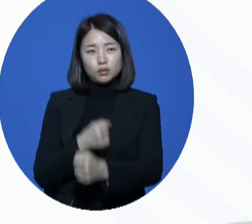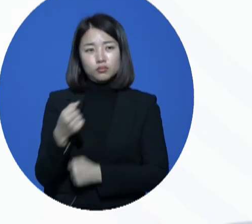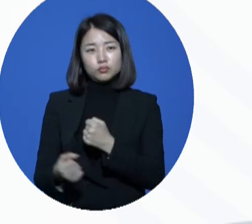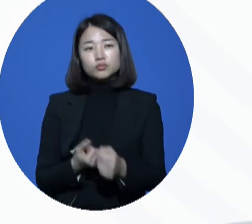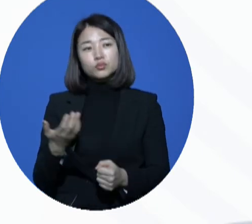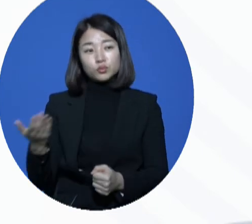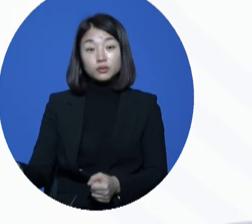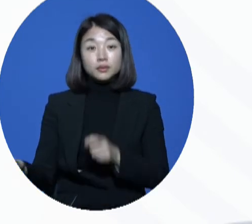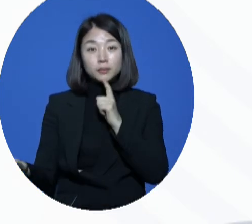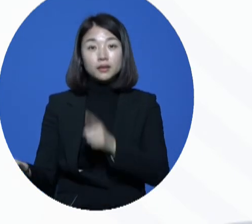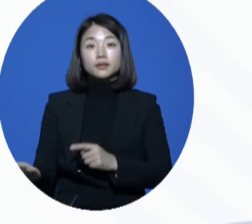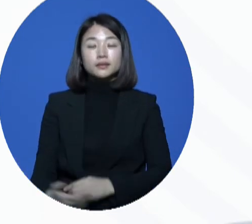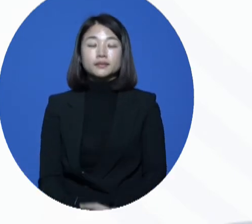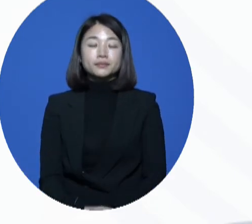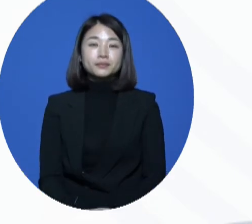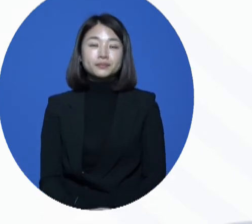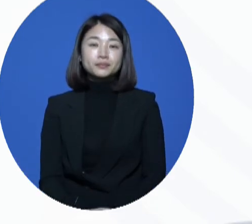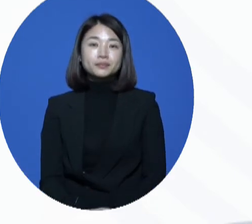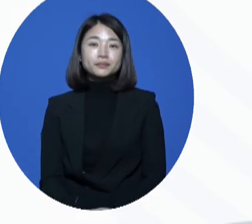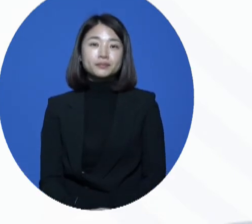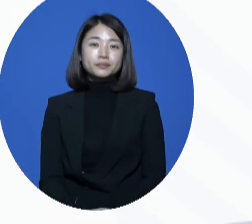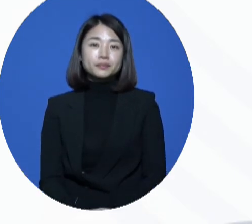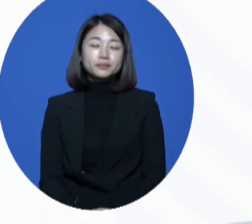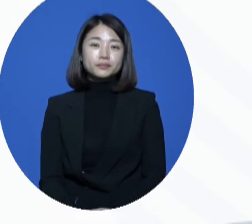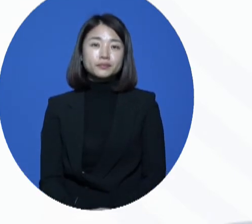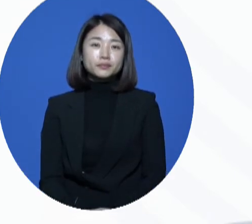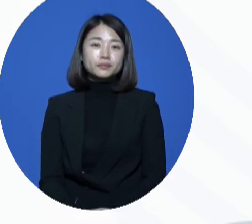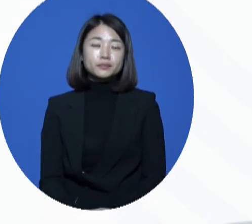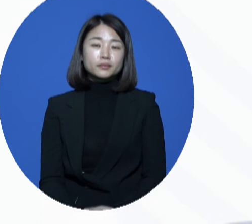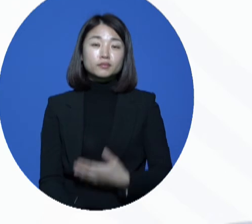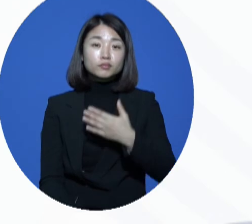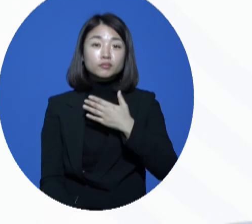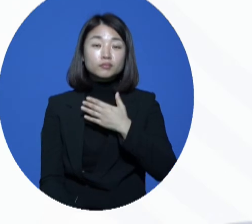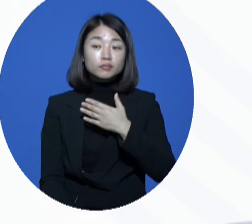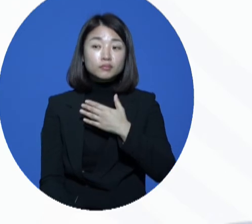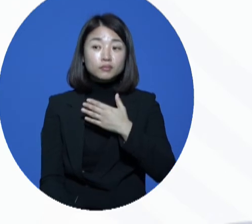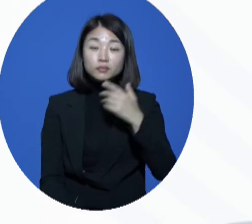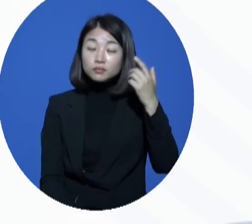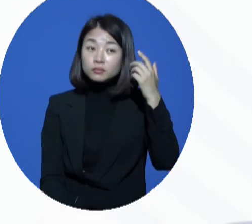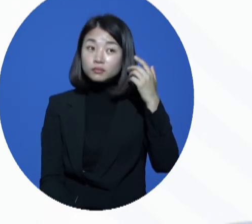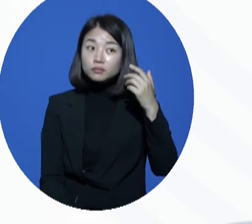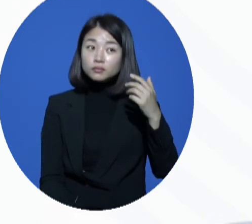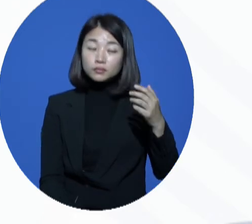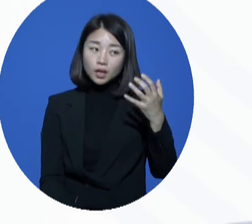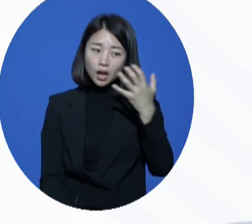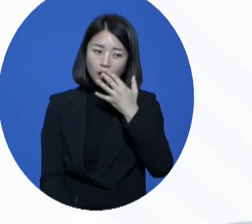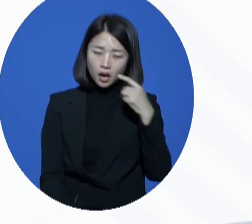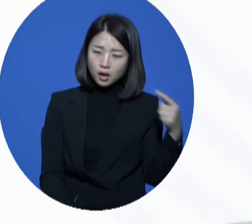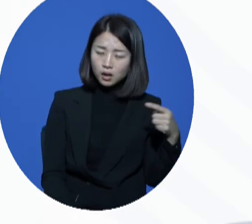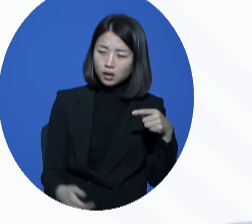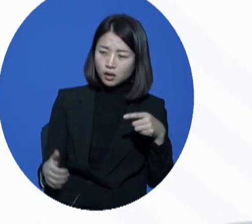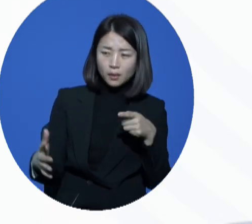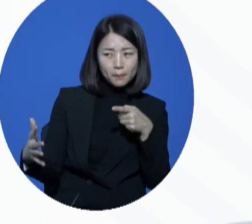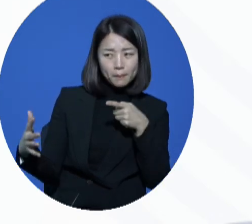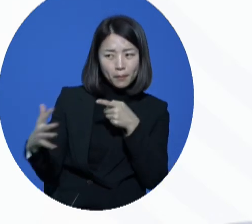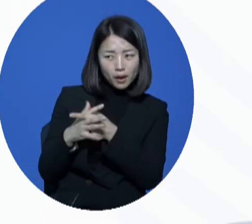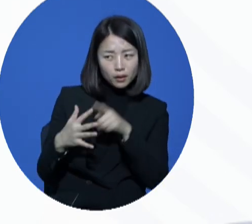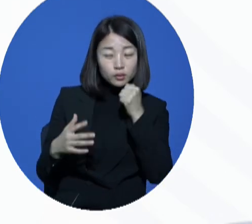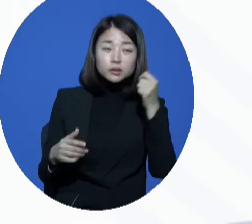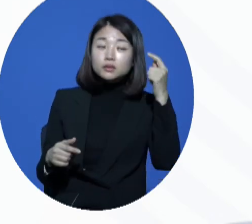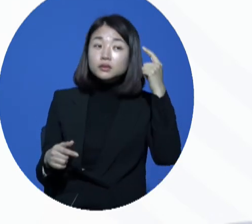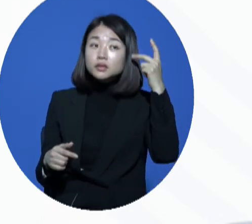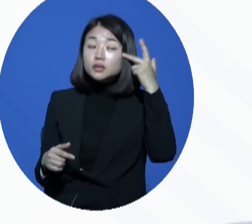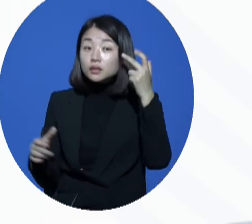않는다는 것을 의미합니다. 사실은 의사표현을 우리가 비장애인이 알기 어려운